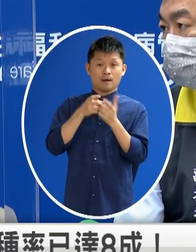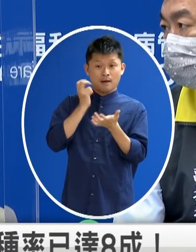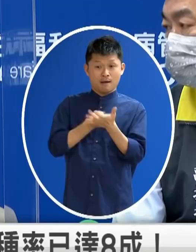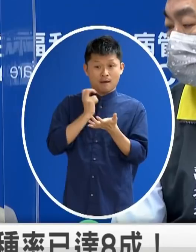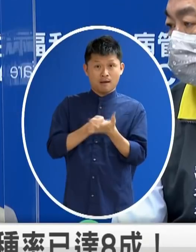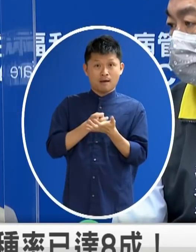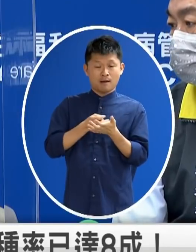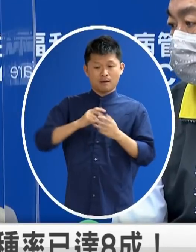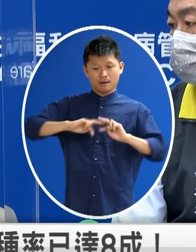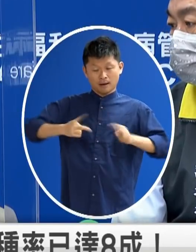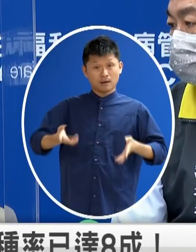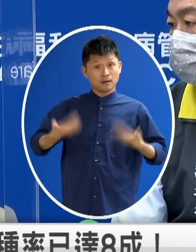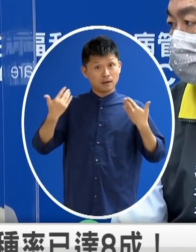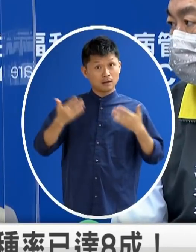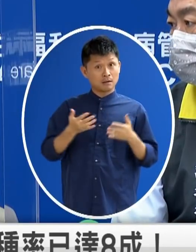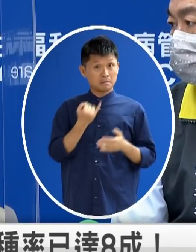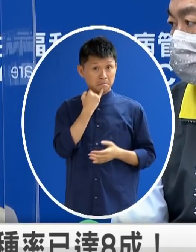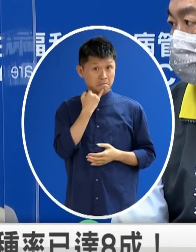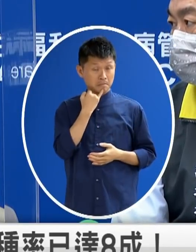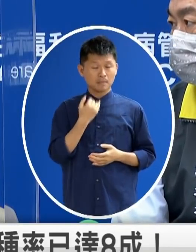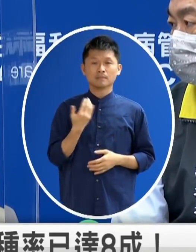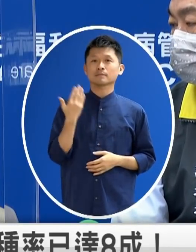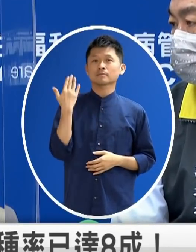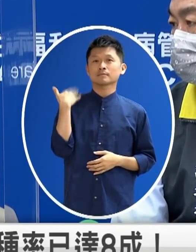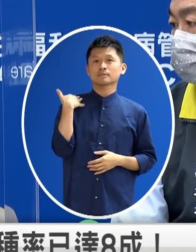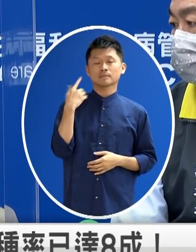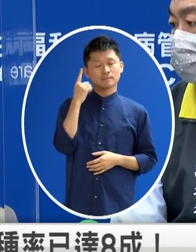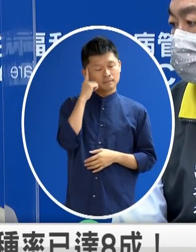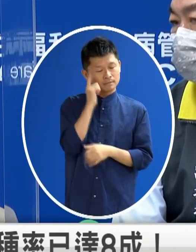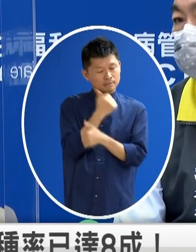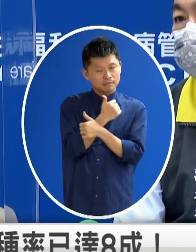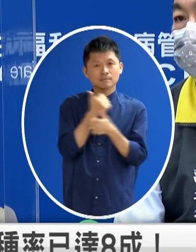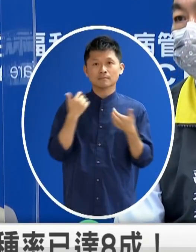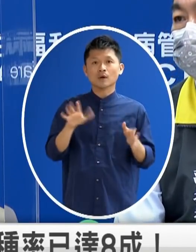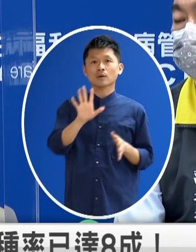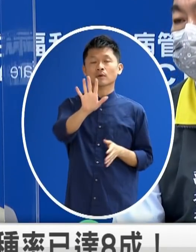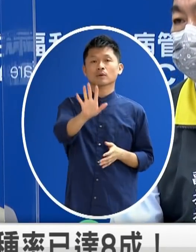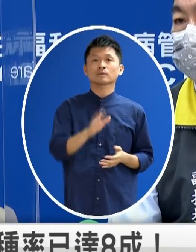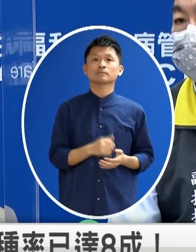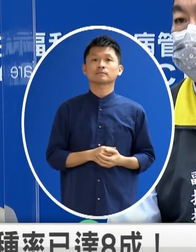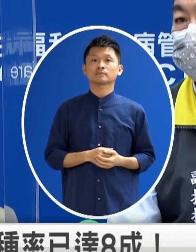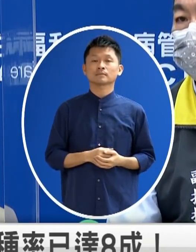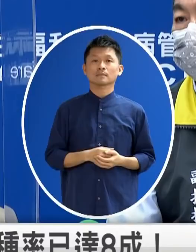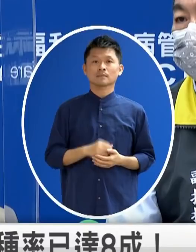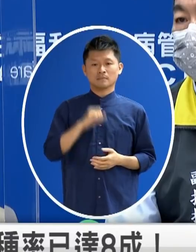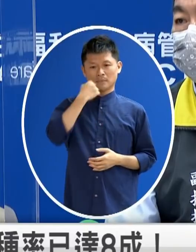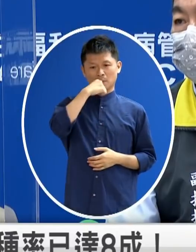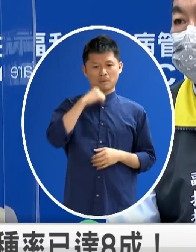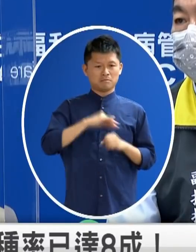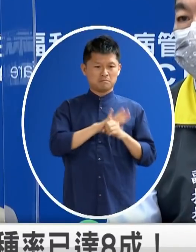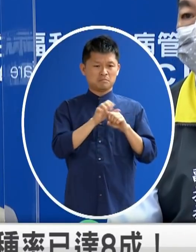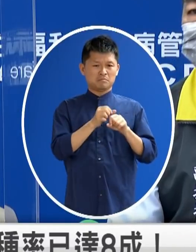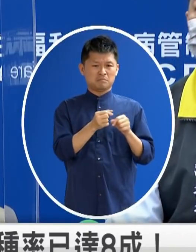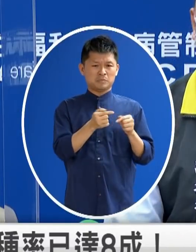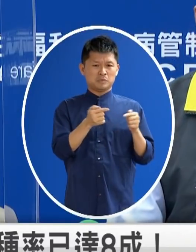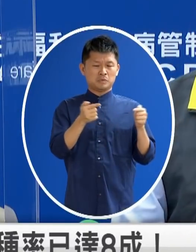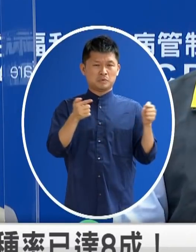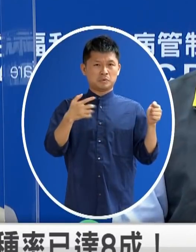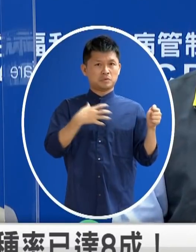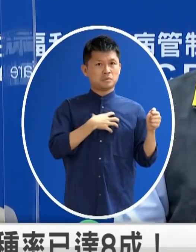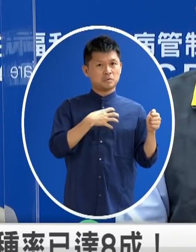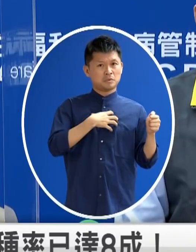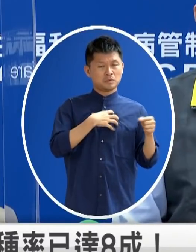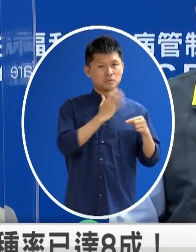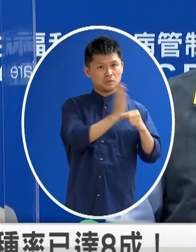的检疫，好，当然我们以前都有这样的一个思考过，那不过目前好，我们在国内的疫情正在紧张的时